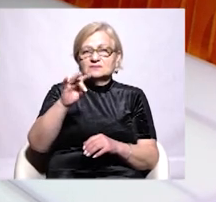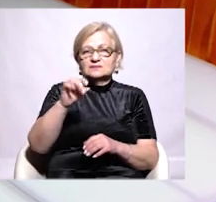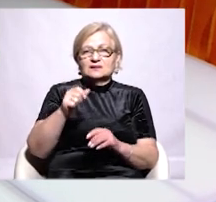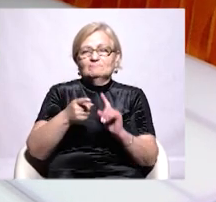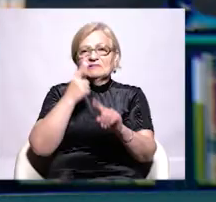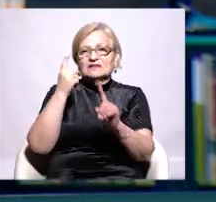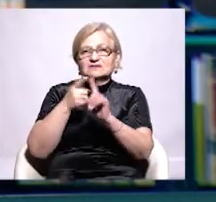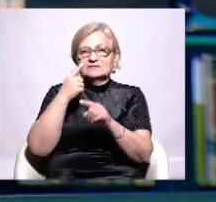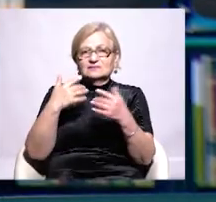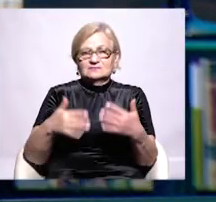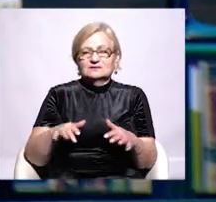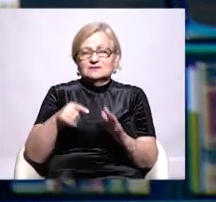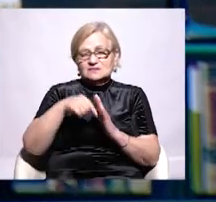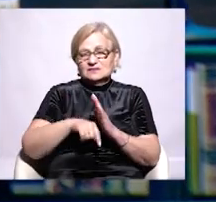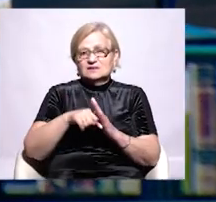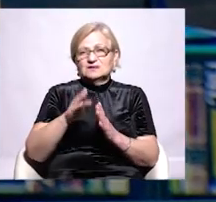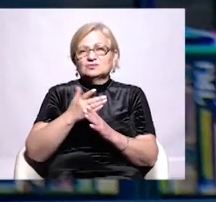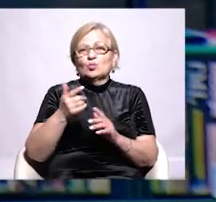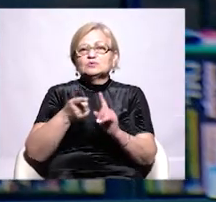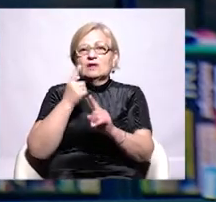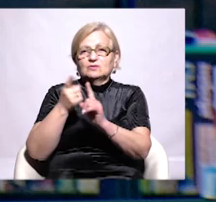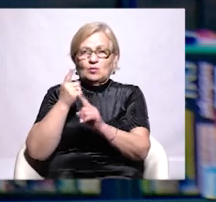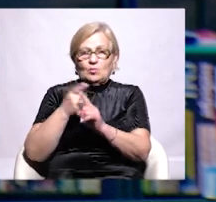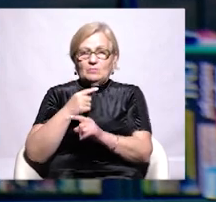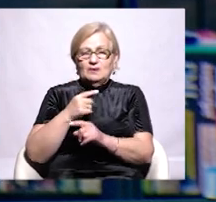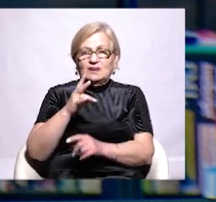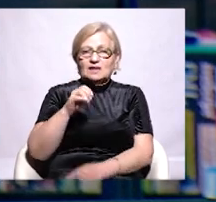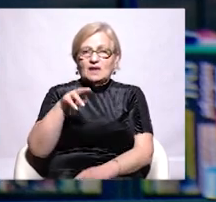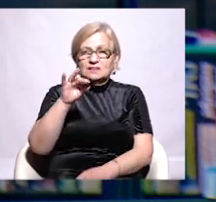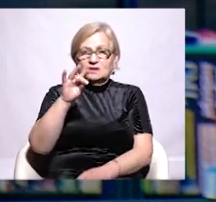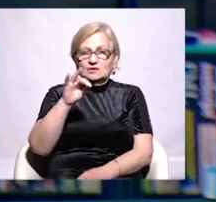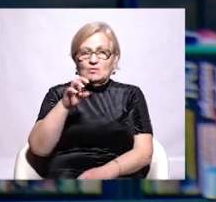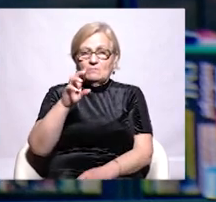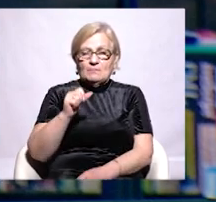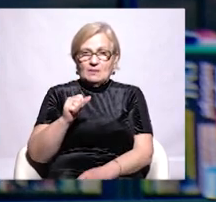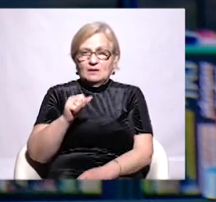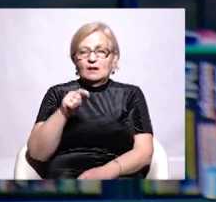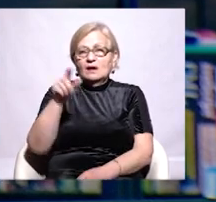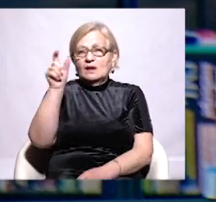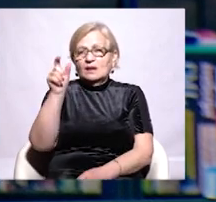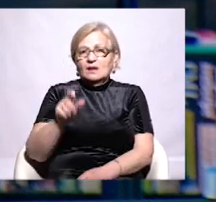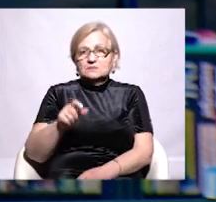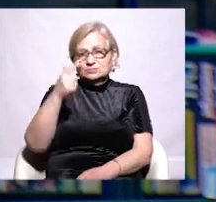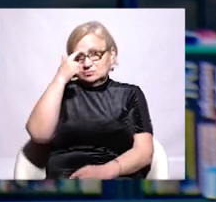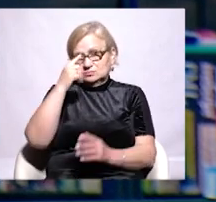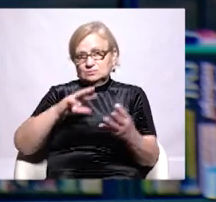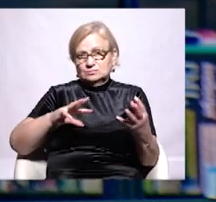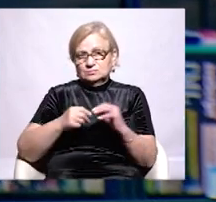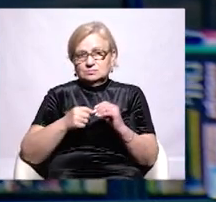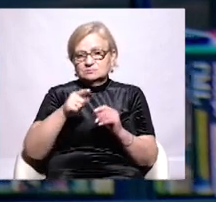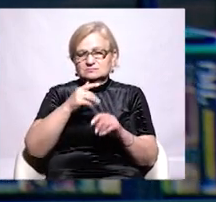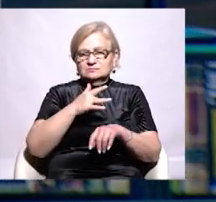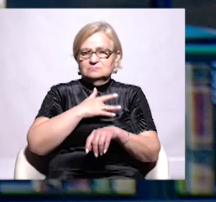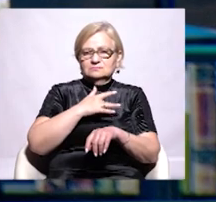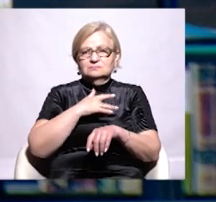რომ ეს სიტყვა ნადირობის ძირიდან წარმოდგება. Აი, ლექსის შინაარსიც ზოგჯერ მიგანიშნებთ თქვენ,